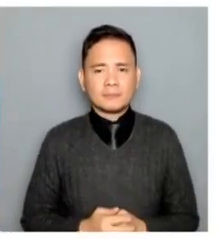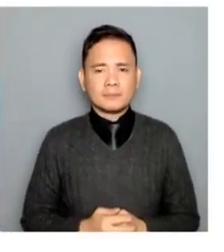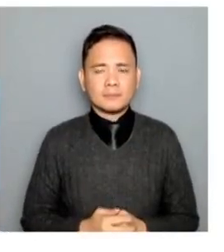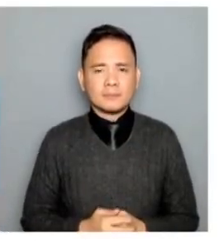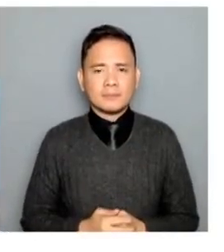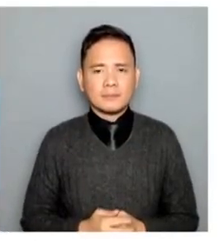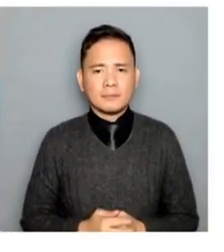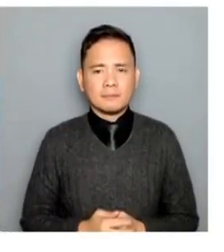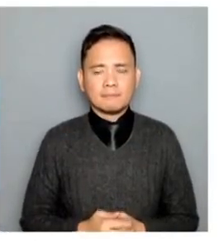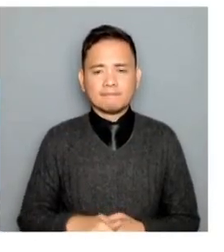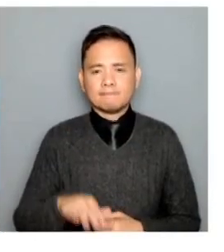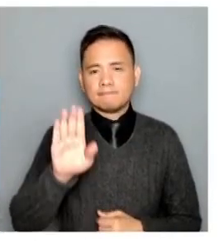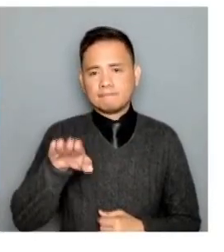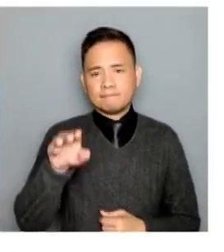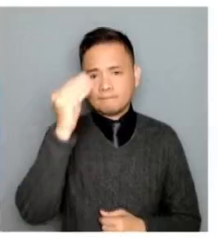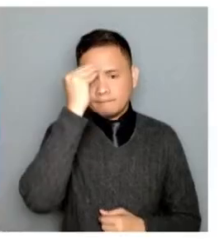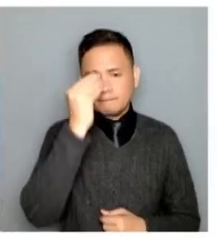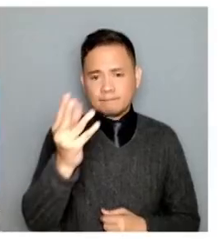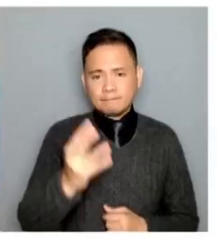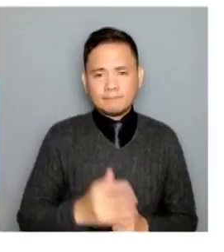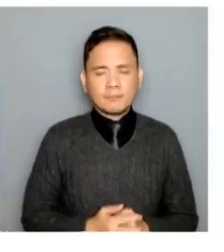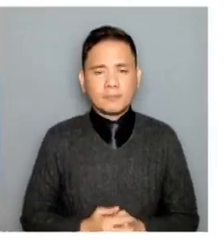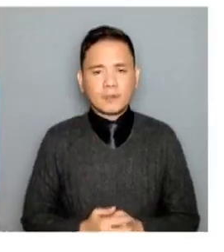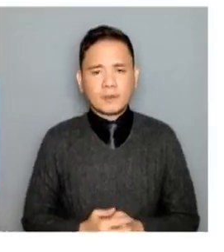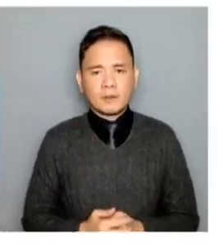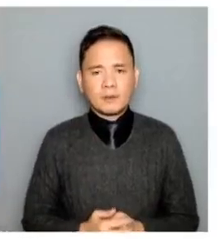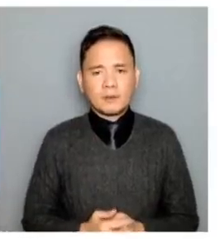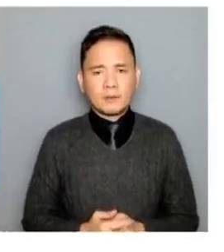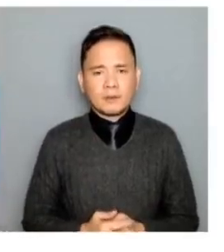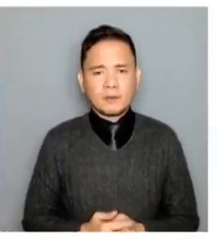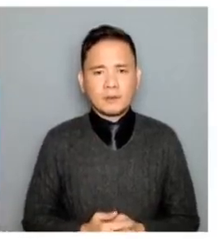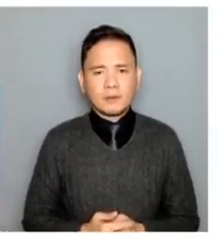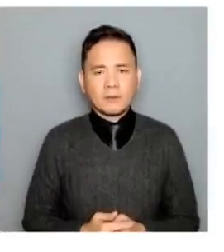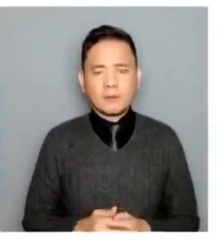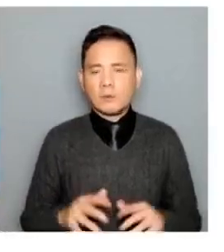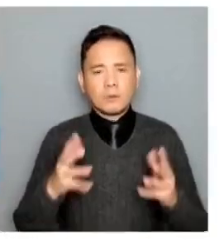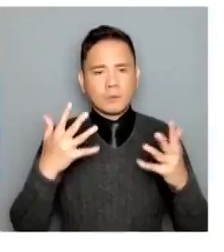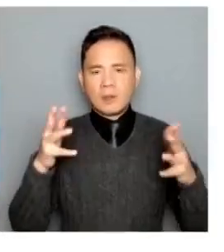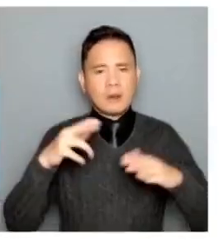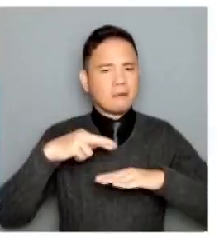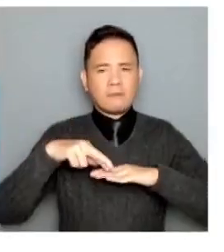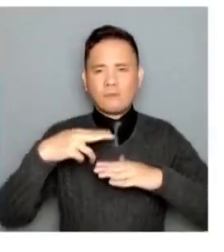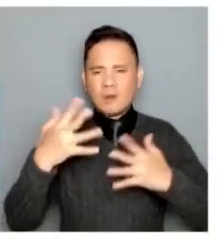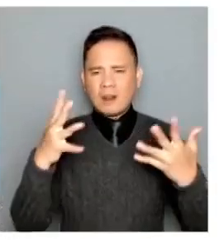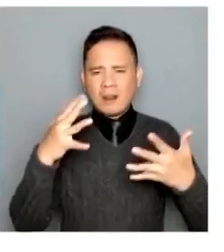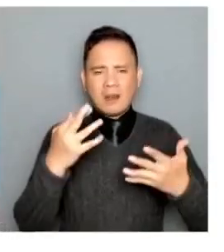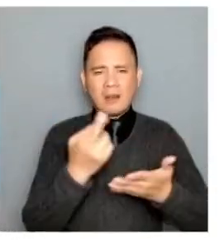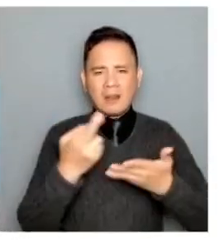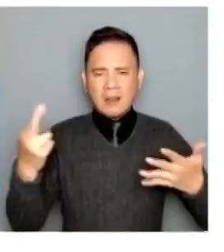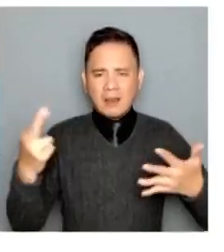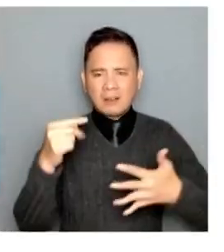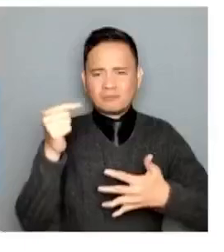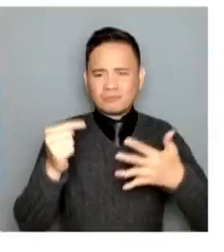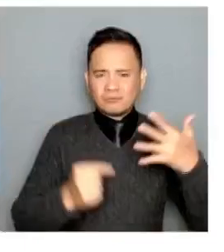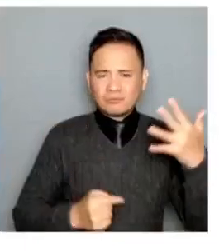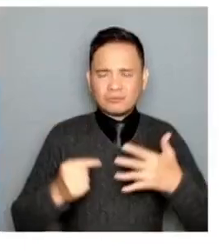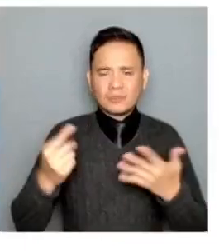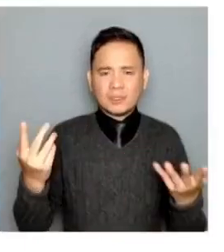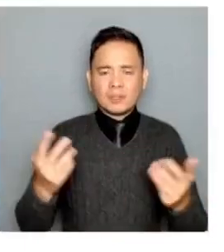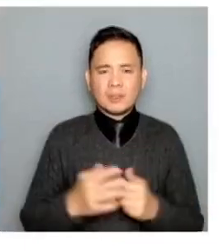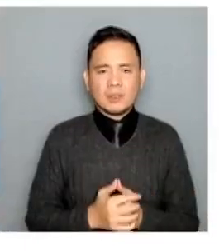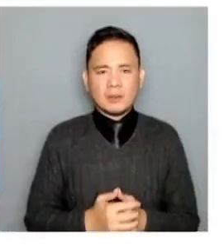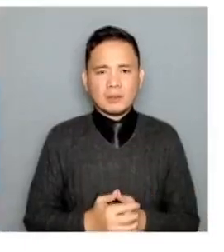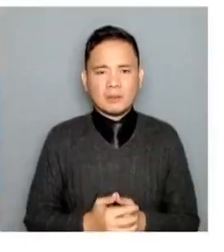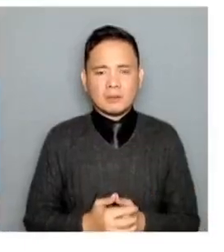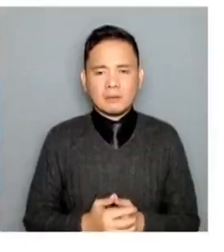Alam niyo po, sa totoo lang, wala pong magandang konkreto na tulad ng sinabi niyo po. walang konkreto na eto after 10 days, after